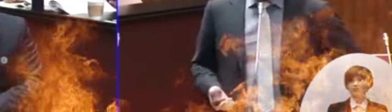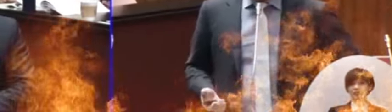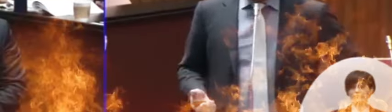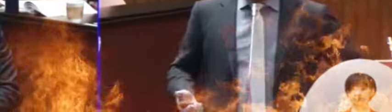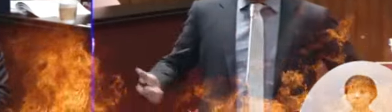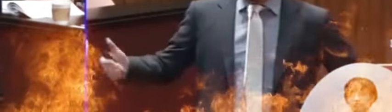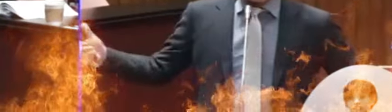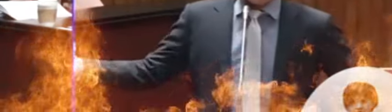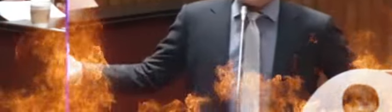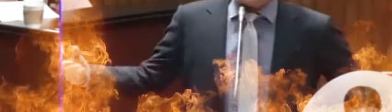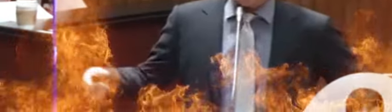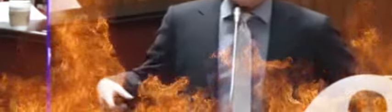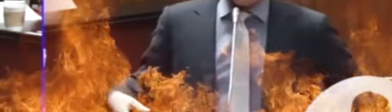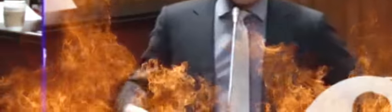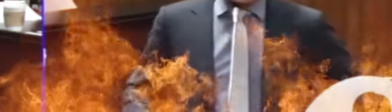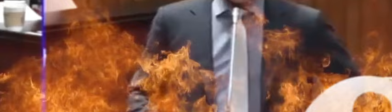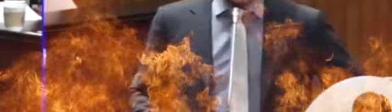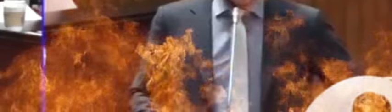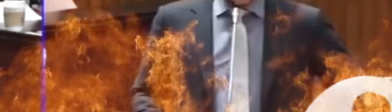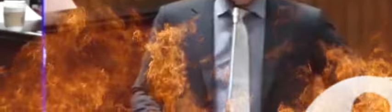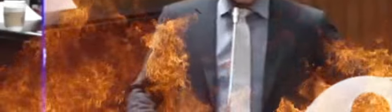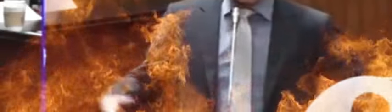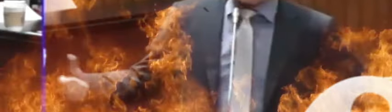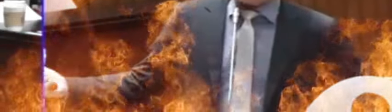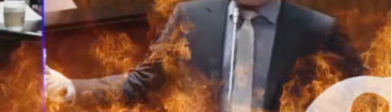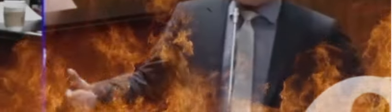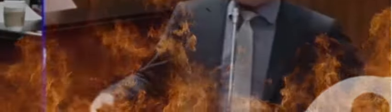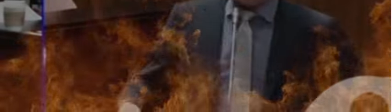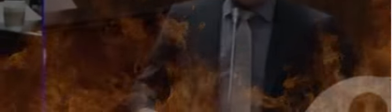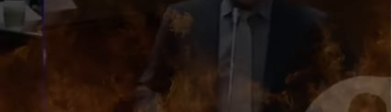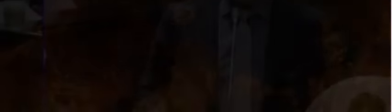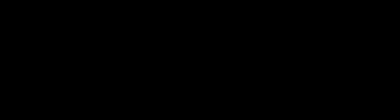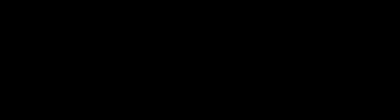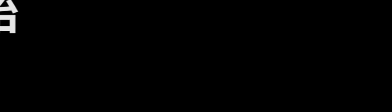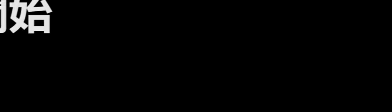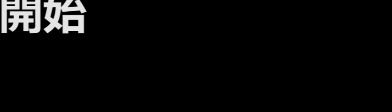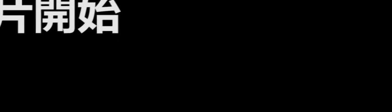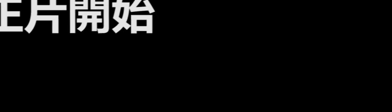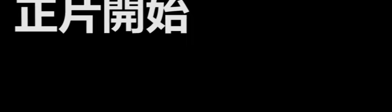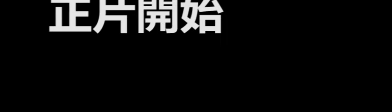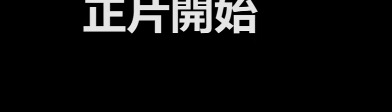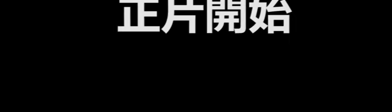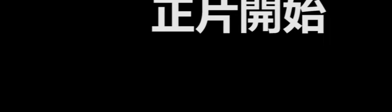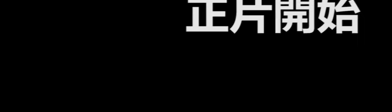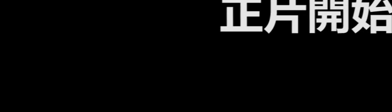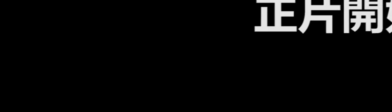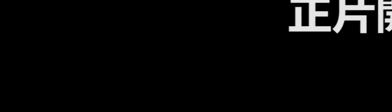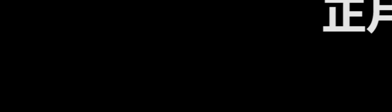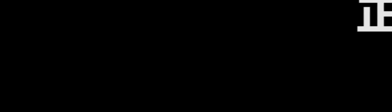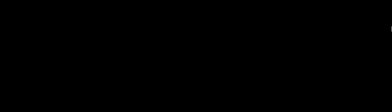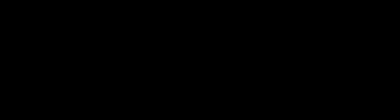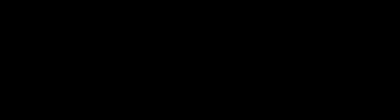久，就不就让这些媒体大亨可以逍遥越久。